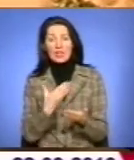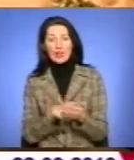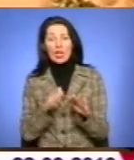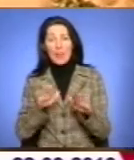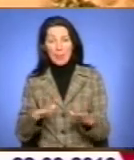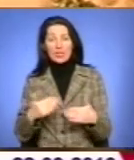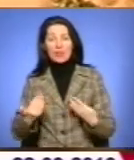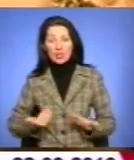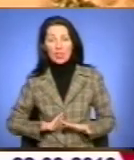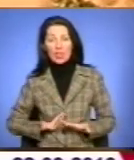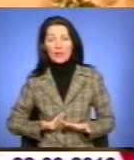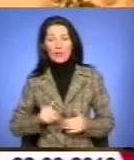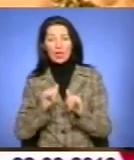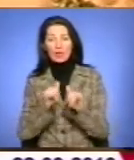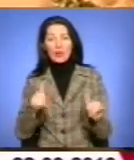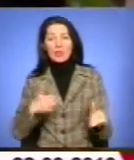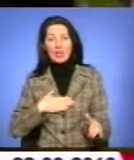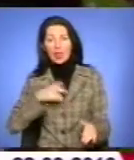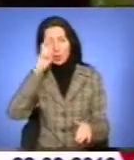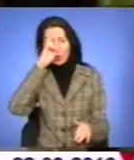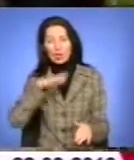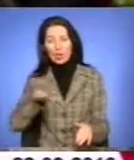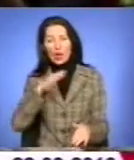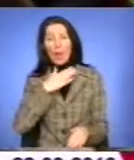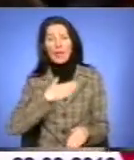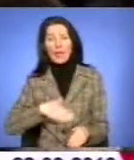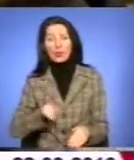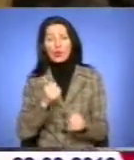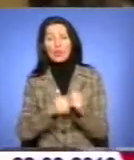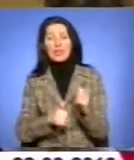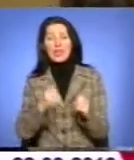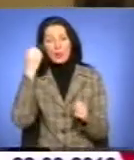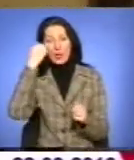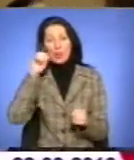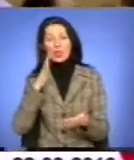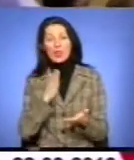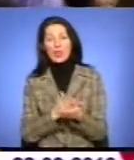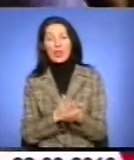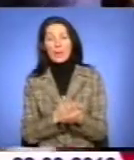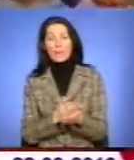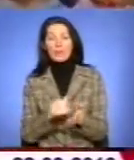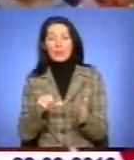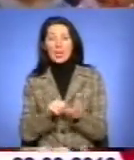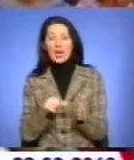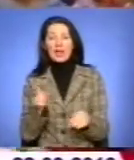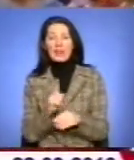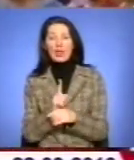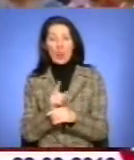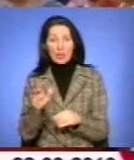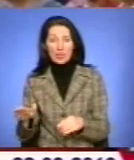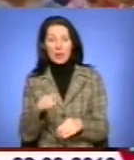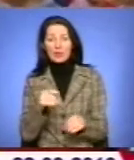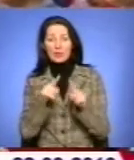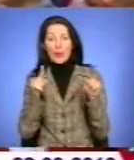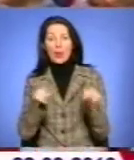житті і розвивали нашу державу. Приємно, що серед переможців є і представники Тернопільщини. Дипломами третього